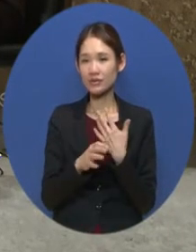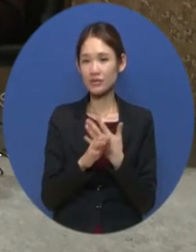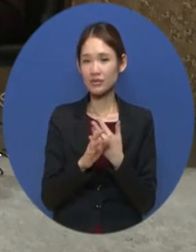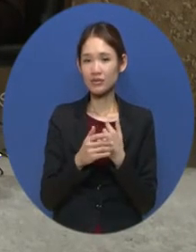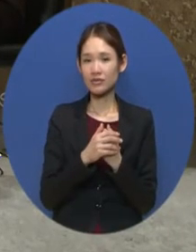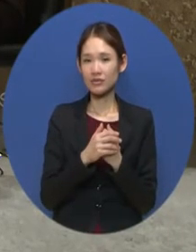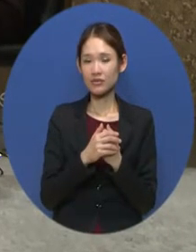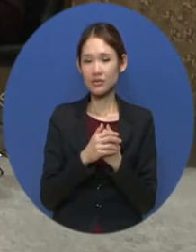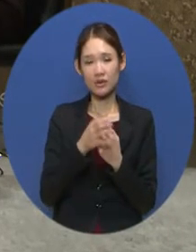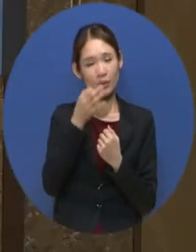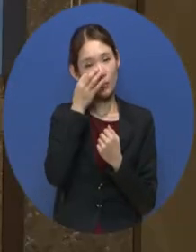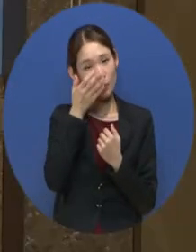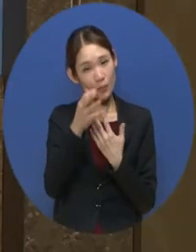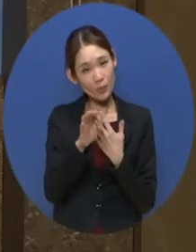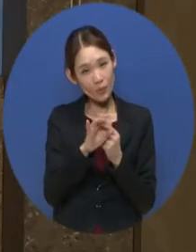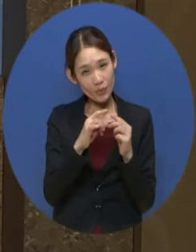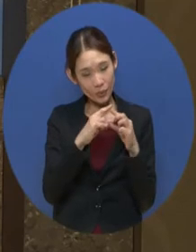보시면은